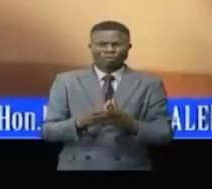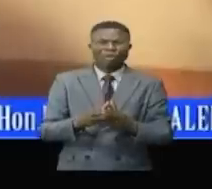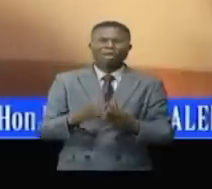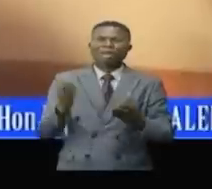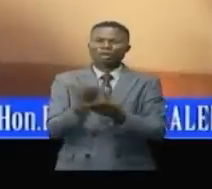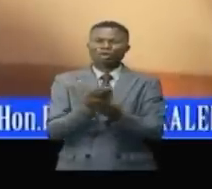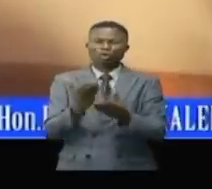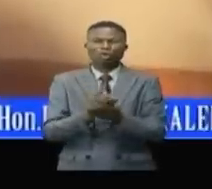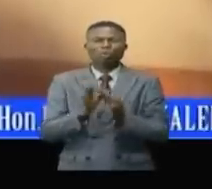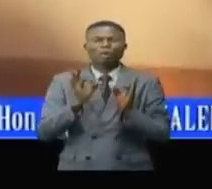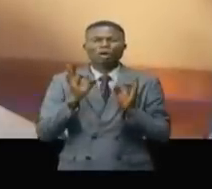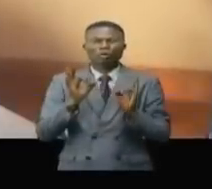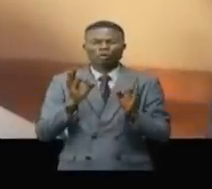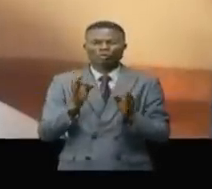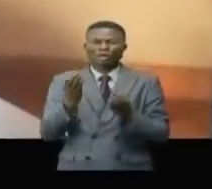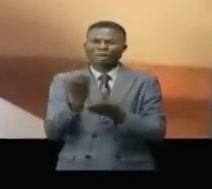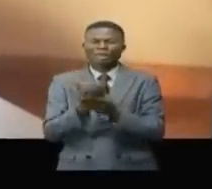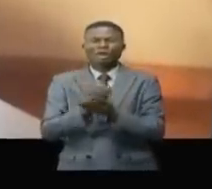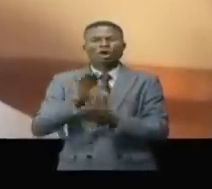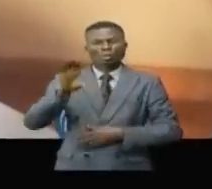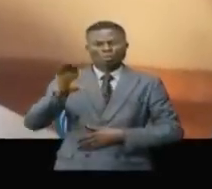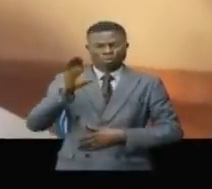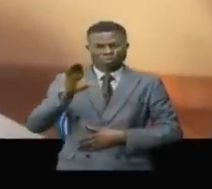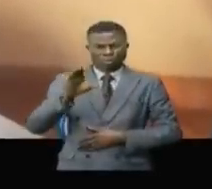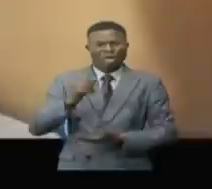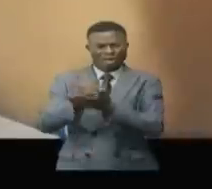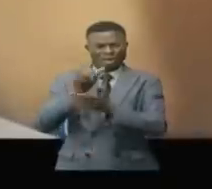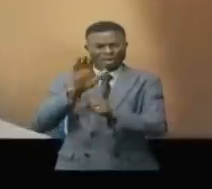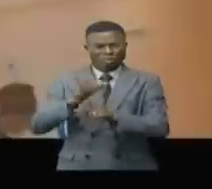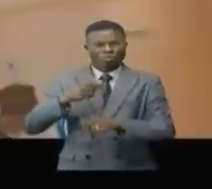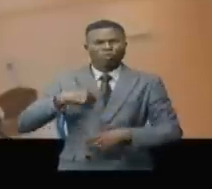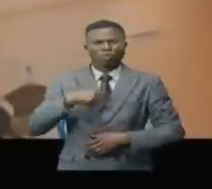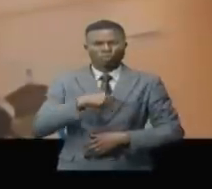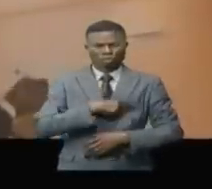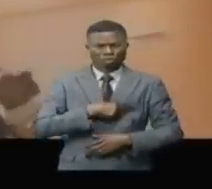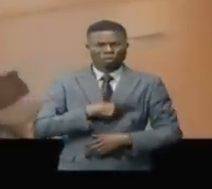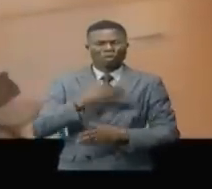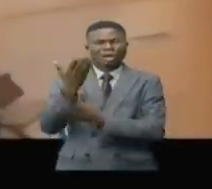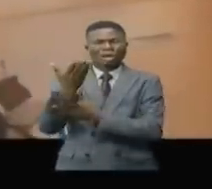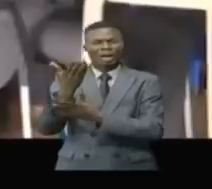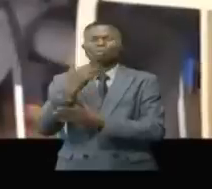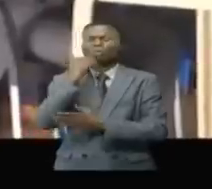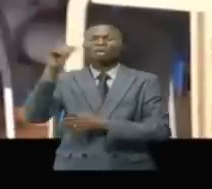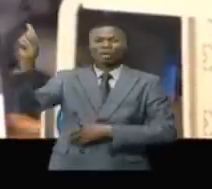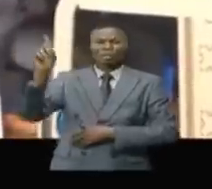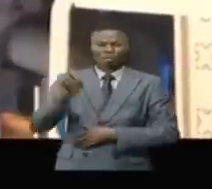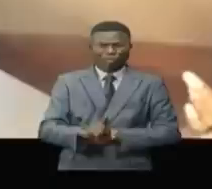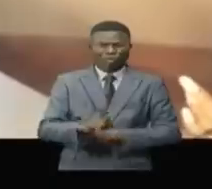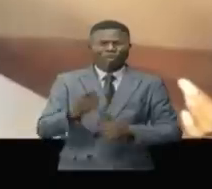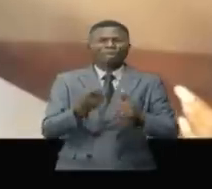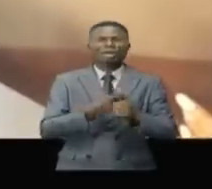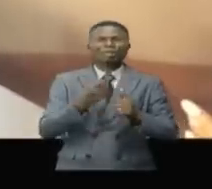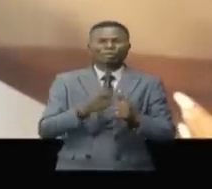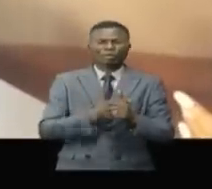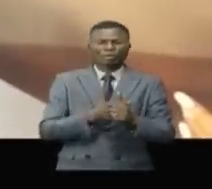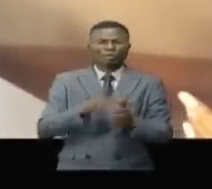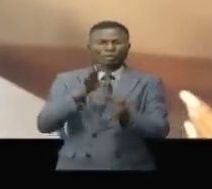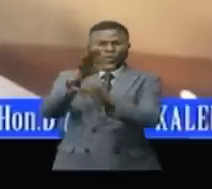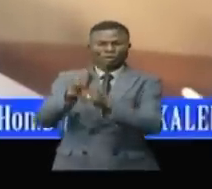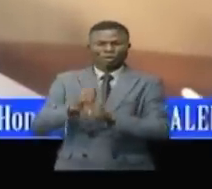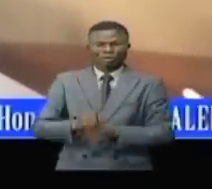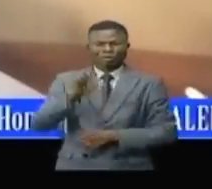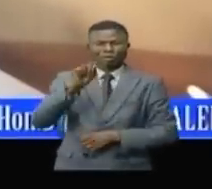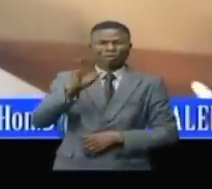vos documents bancaires. En tout cas, ça va beaucoup nous aider. Parmi ces appels d'offres, nous citons entre autres l'acquisition de